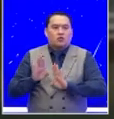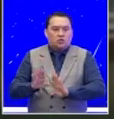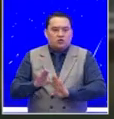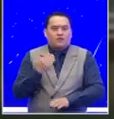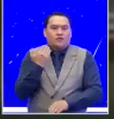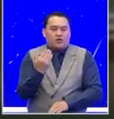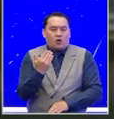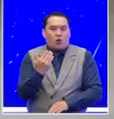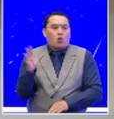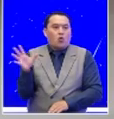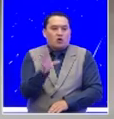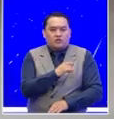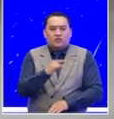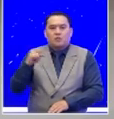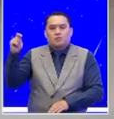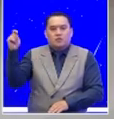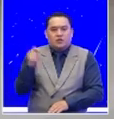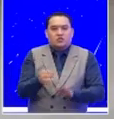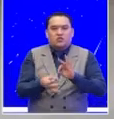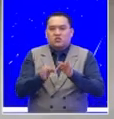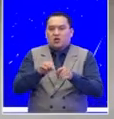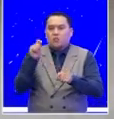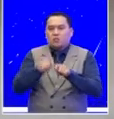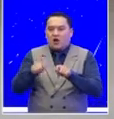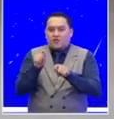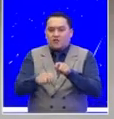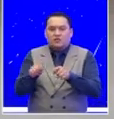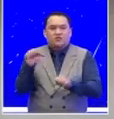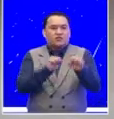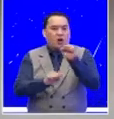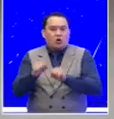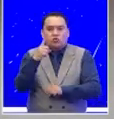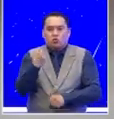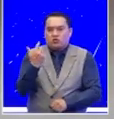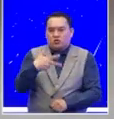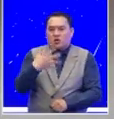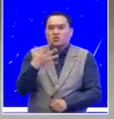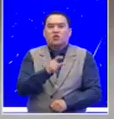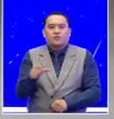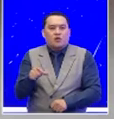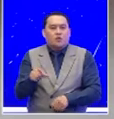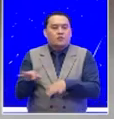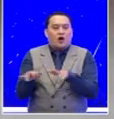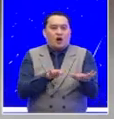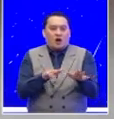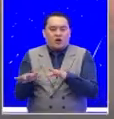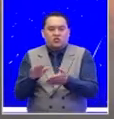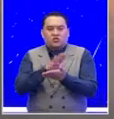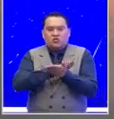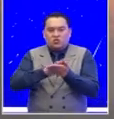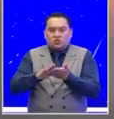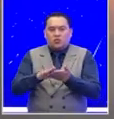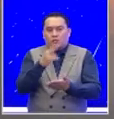Лязат Турлашев. Весь багаж прибывших тщательно продезинфицирован, а все 135 пассажиров прошли процедуру телеметрии,